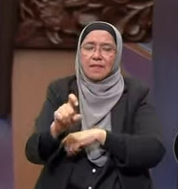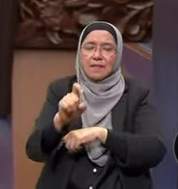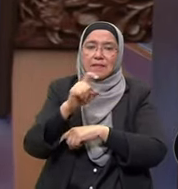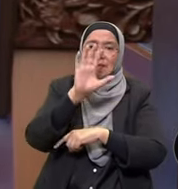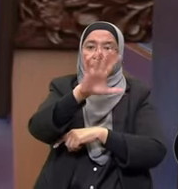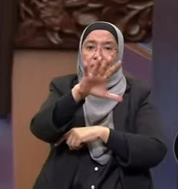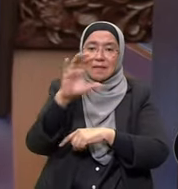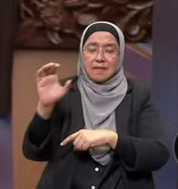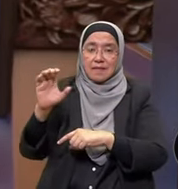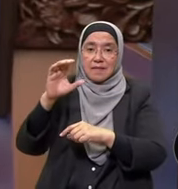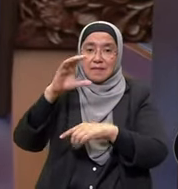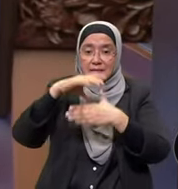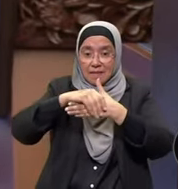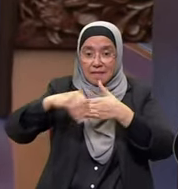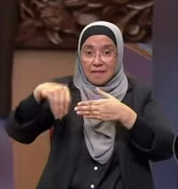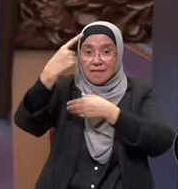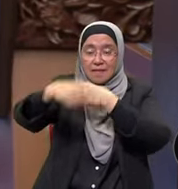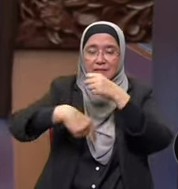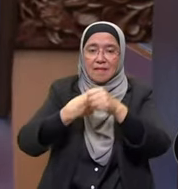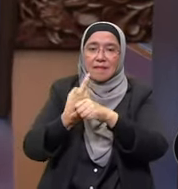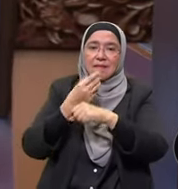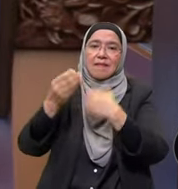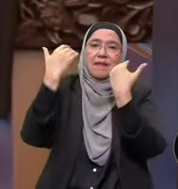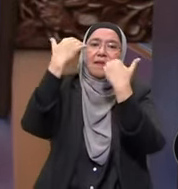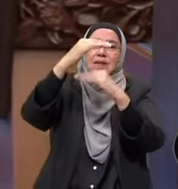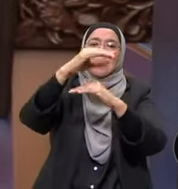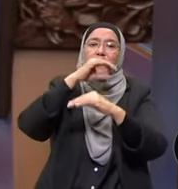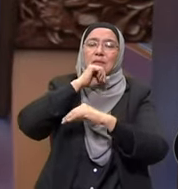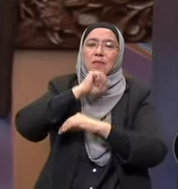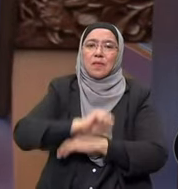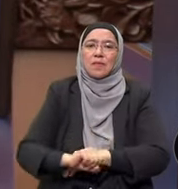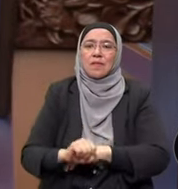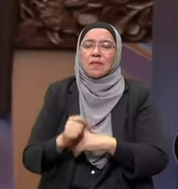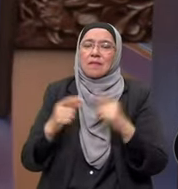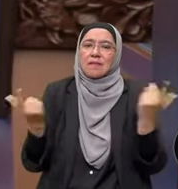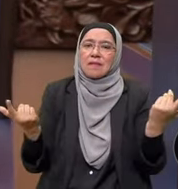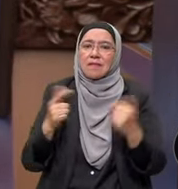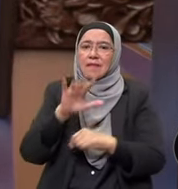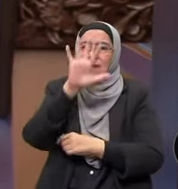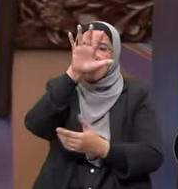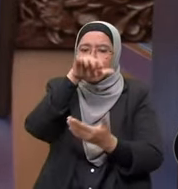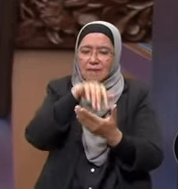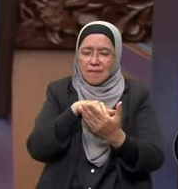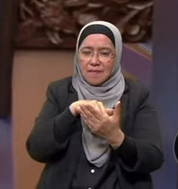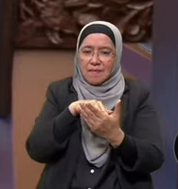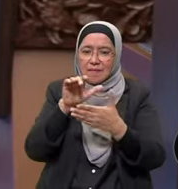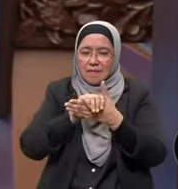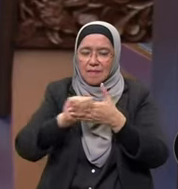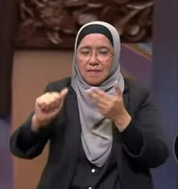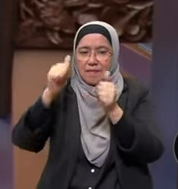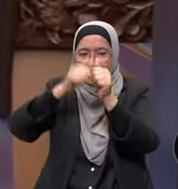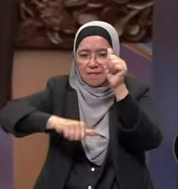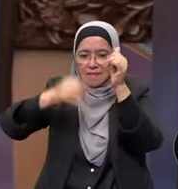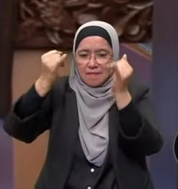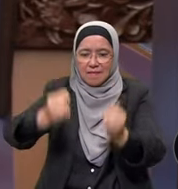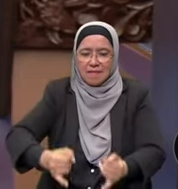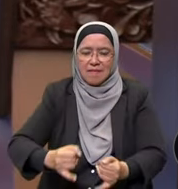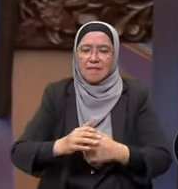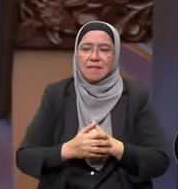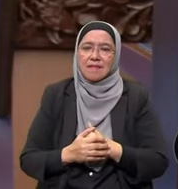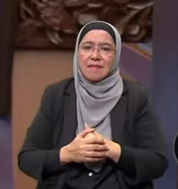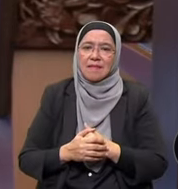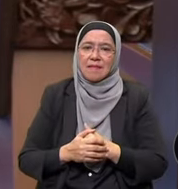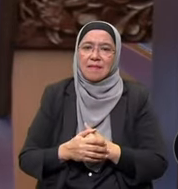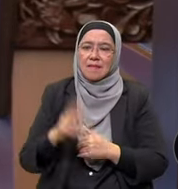setahun dan hak umur seumur hidup sebanyak rm5,000 bagi setiap individu kerajaan juga memberi